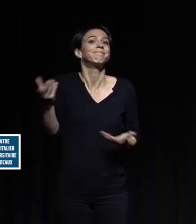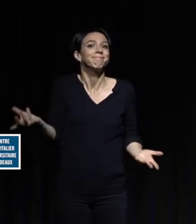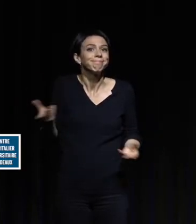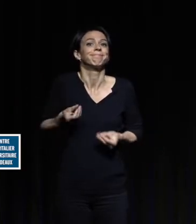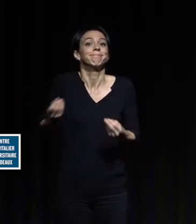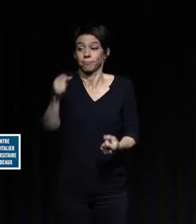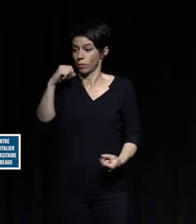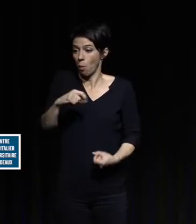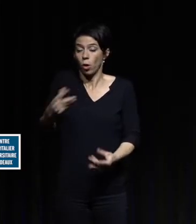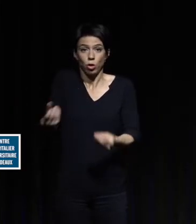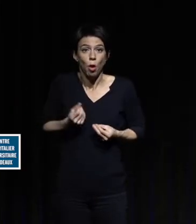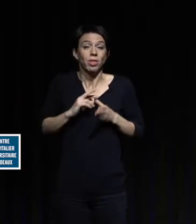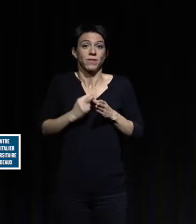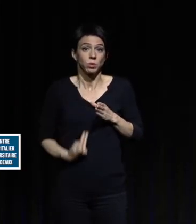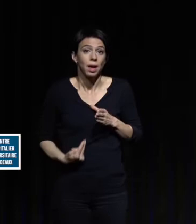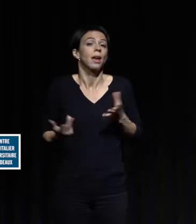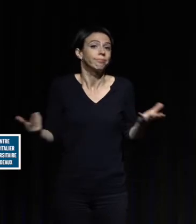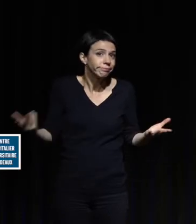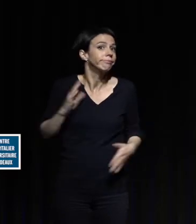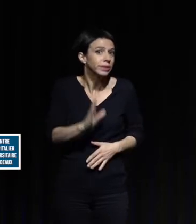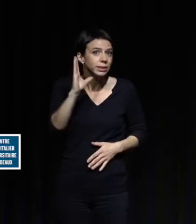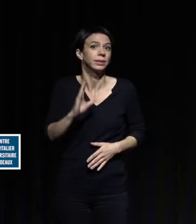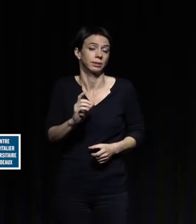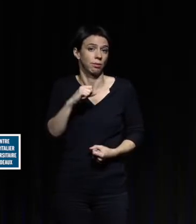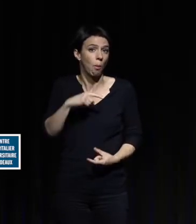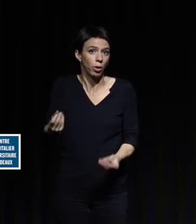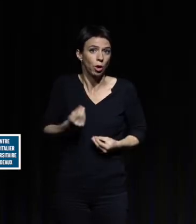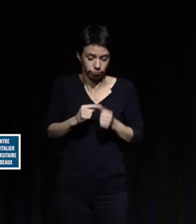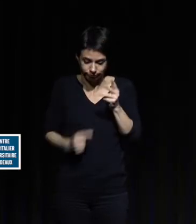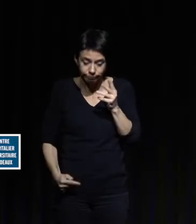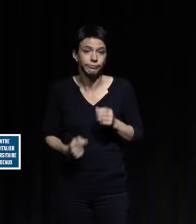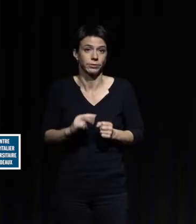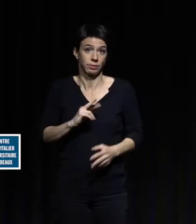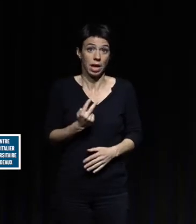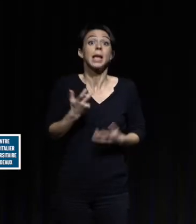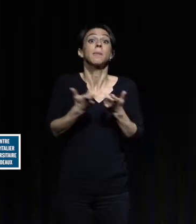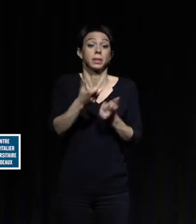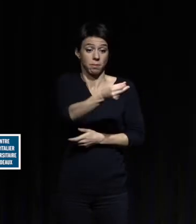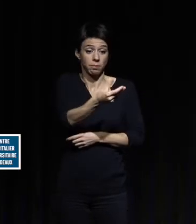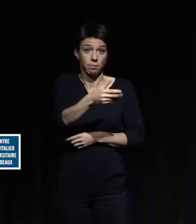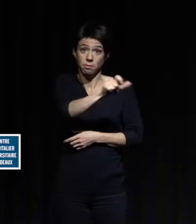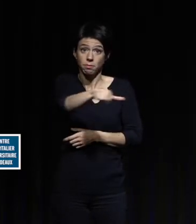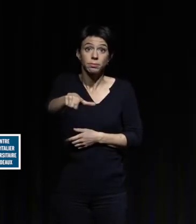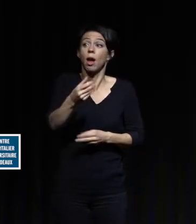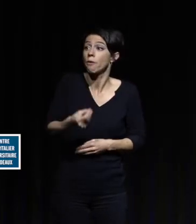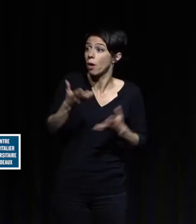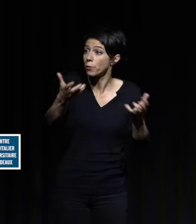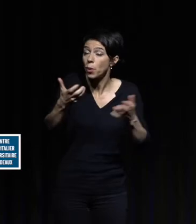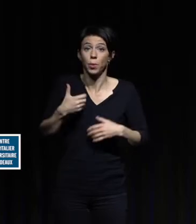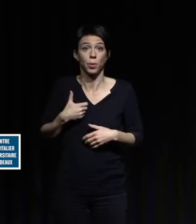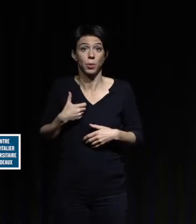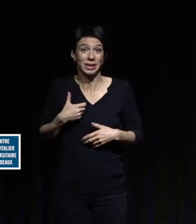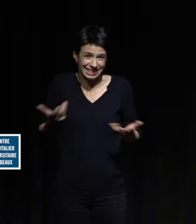de type hormonaux, et on aura aussi des conséquences des traitements hormonaux. C'est que toute personne qui veut un enfant ne pourra pas prendre ces traitements hormonaux, puisque